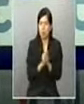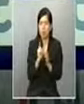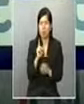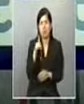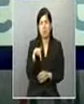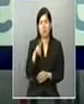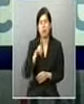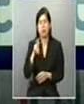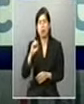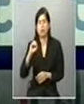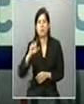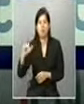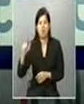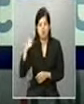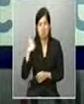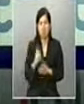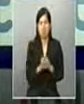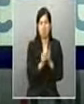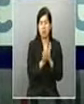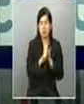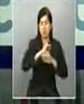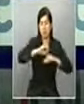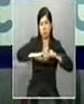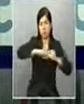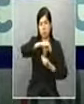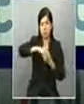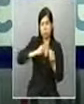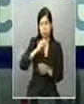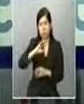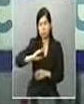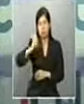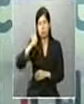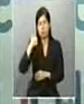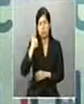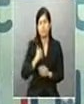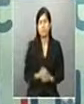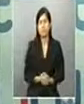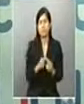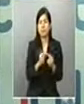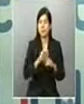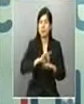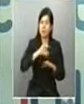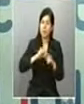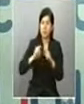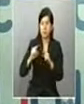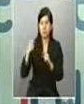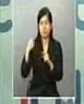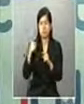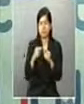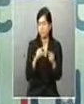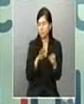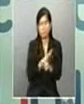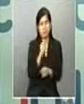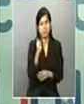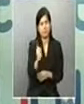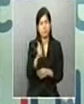ที่มีระดับการพัฒนาการทางเศรษฐกิจที่มีอัตราการเจริญเติบโตสูงอย่างต่อเนื่องมีทรัพยากรธรรมชาติที่อุดมสมบูรณ์ในขณะเดียวกันก็เป็นตลา